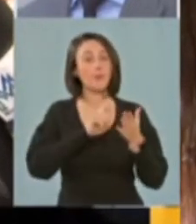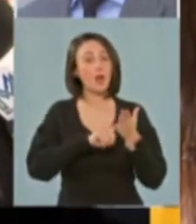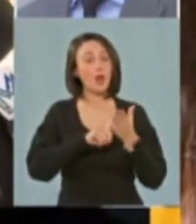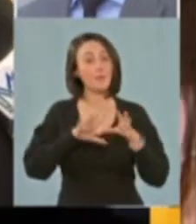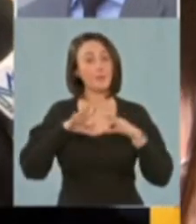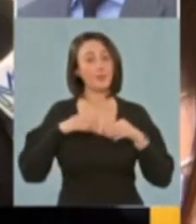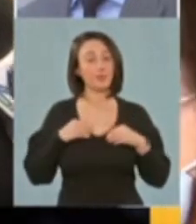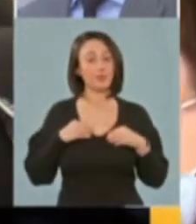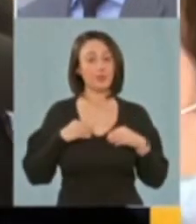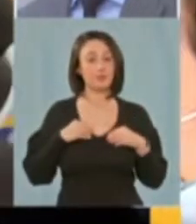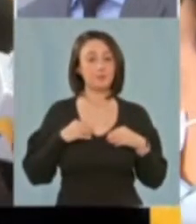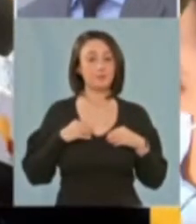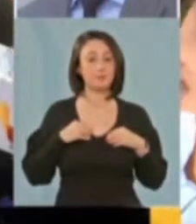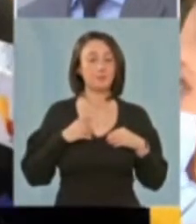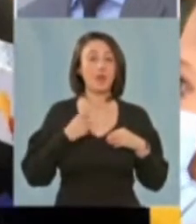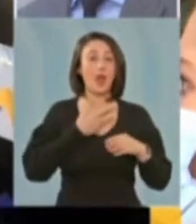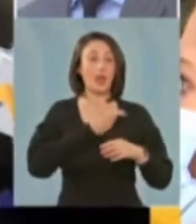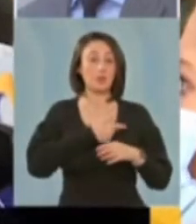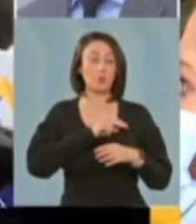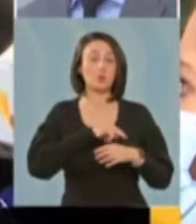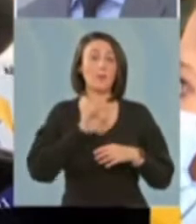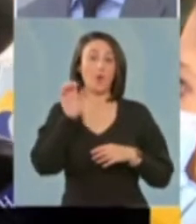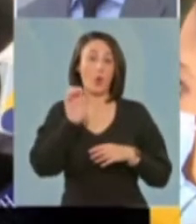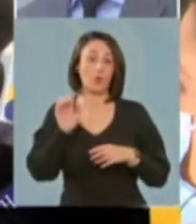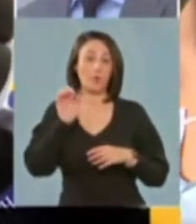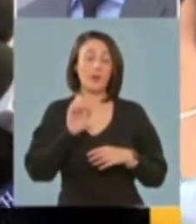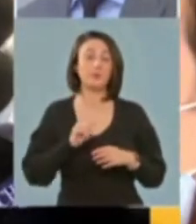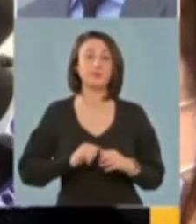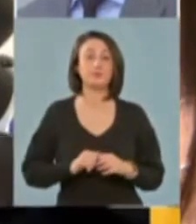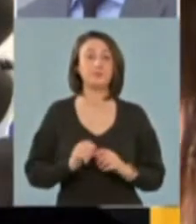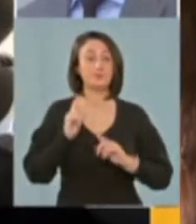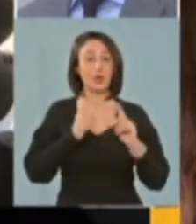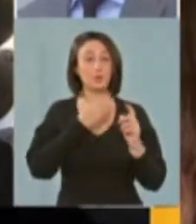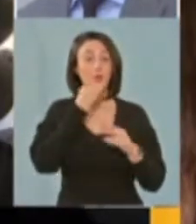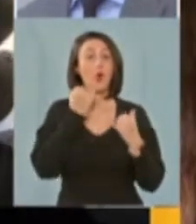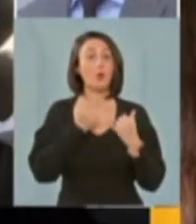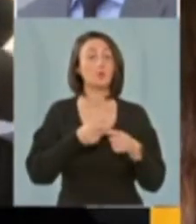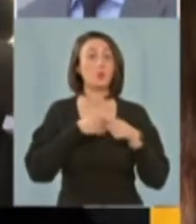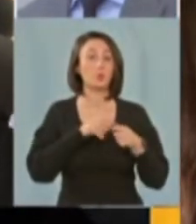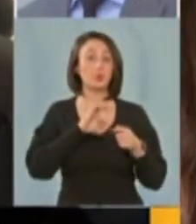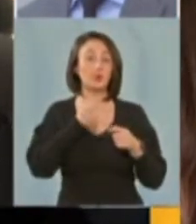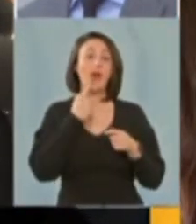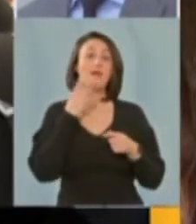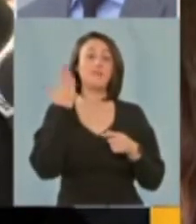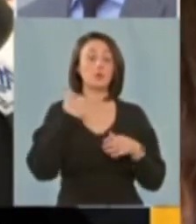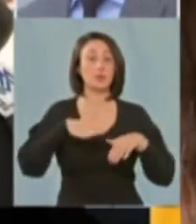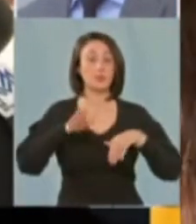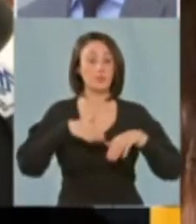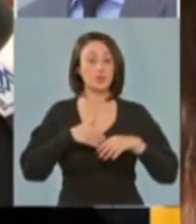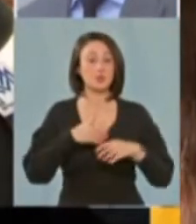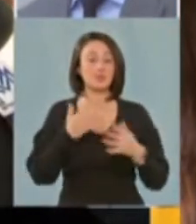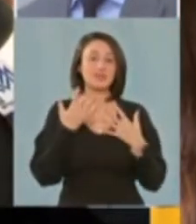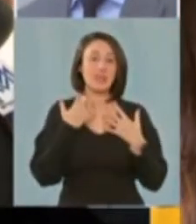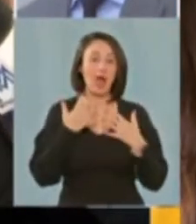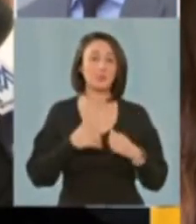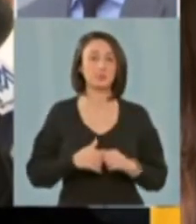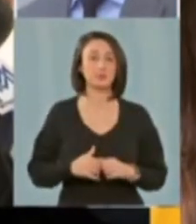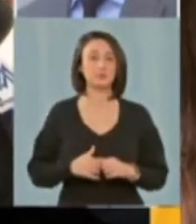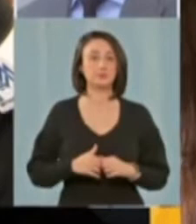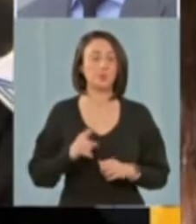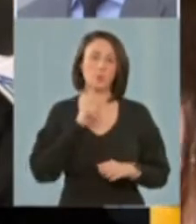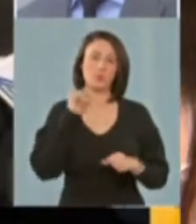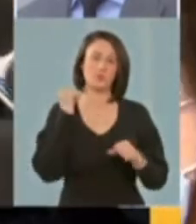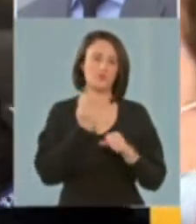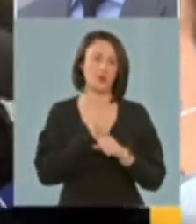care le-am primit de la responsabili europeni. Așa că dacă aș spune acum că domnul Ghinea a fost un ministru slab, n-aș